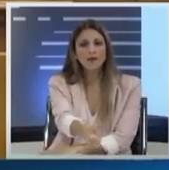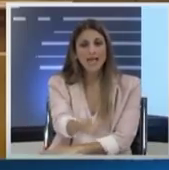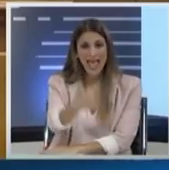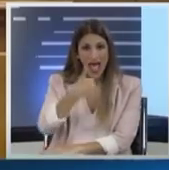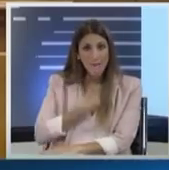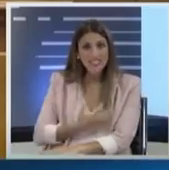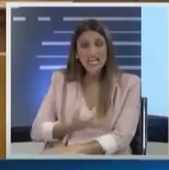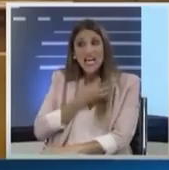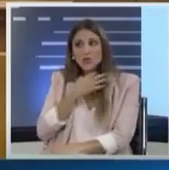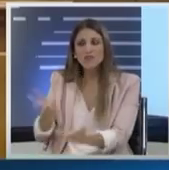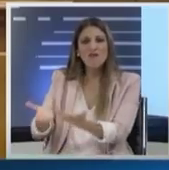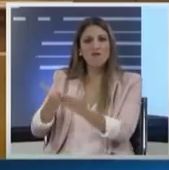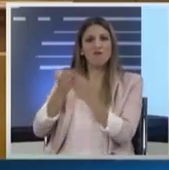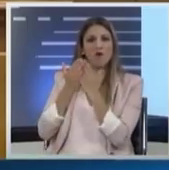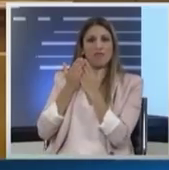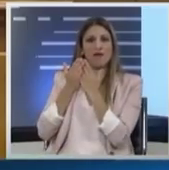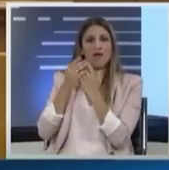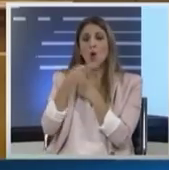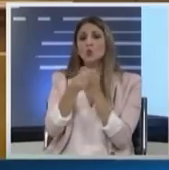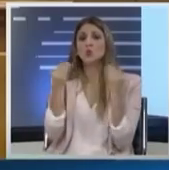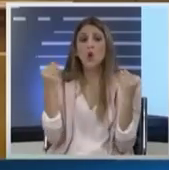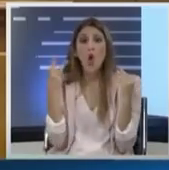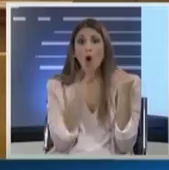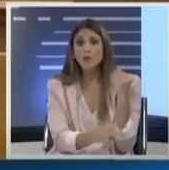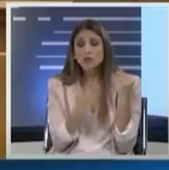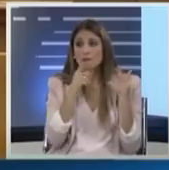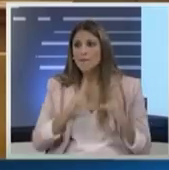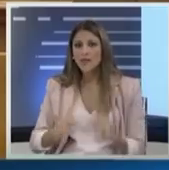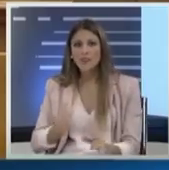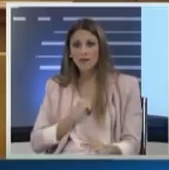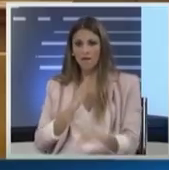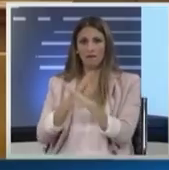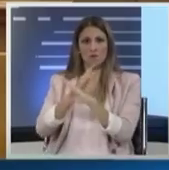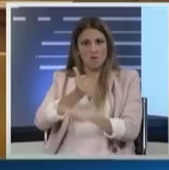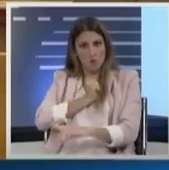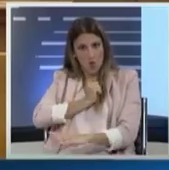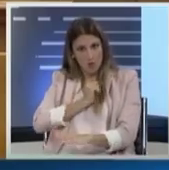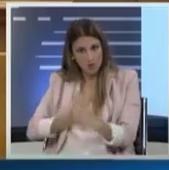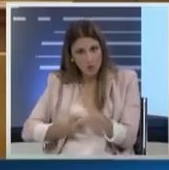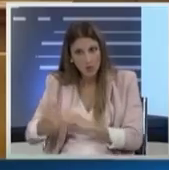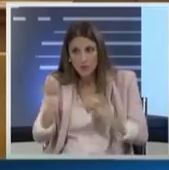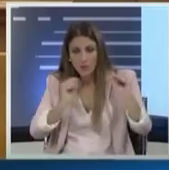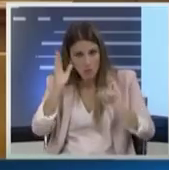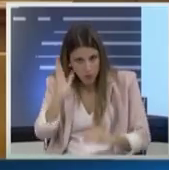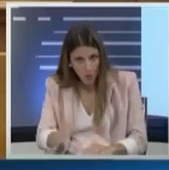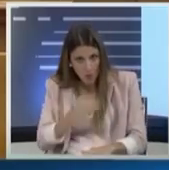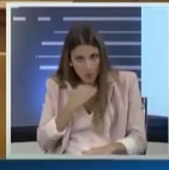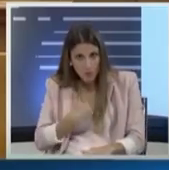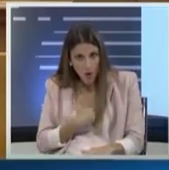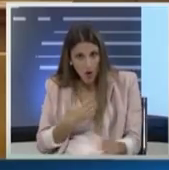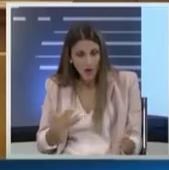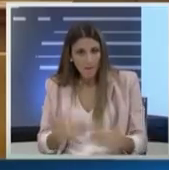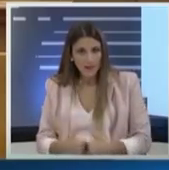Διότι δεν γίνεται στο εσωτερικό να υιοθετείτε επιχειρηματολογία κούρτς, αλλά να λέτε ότι στο